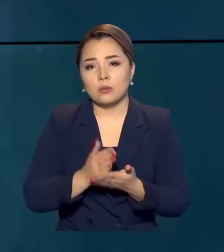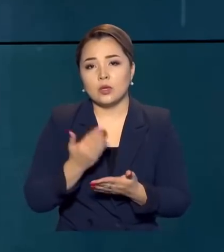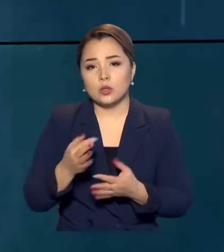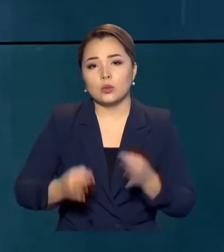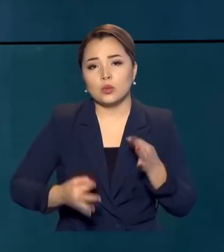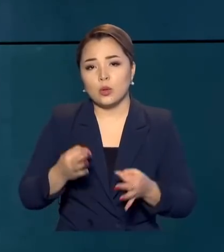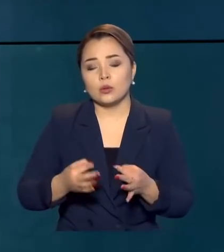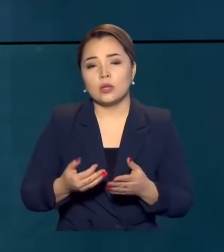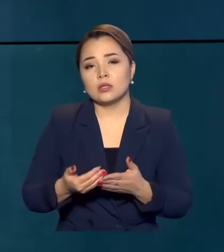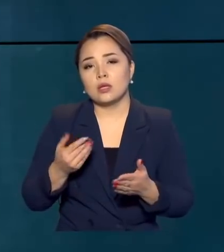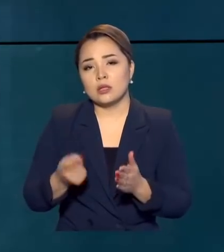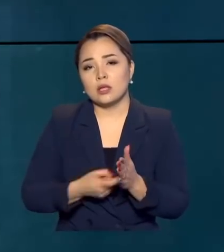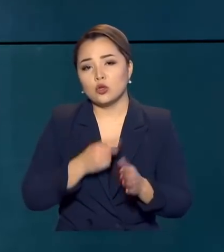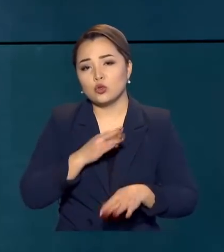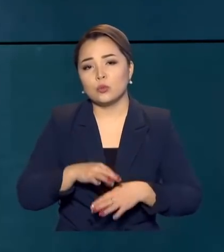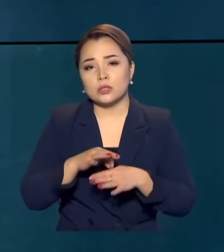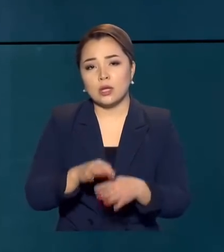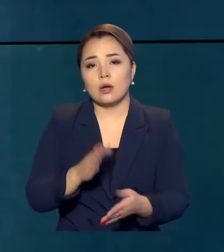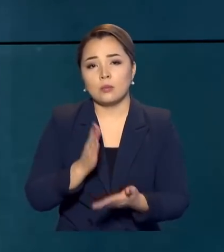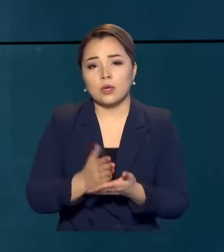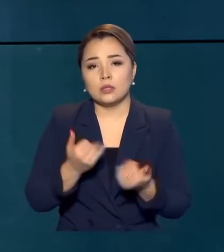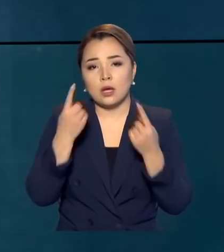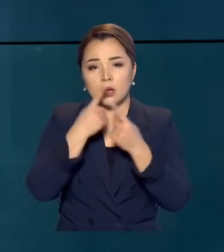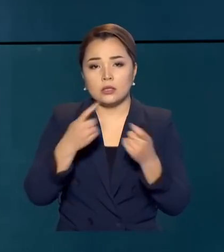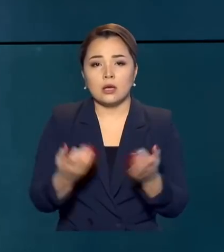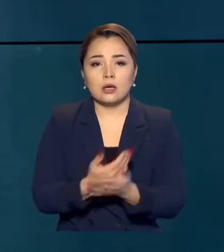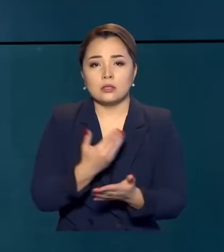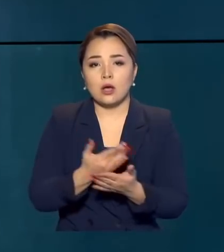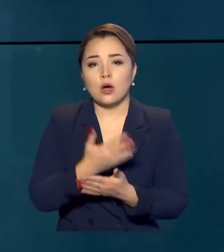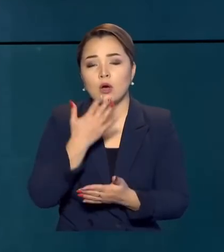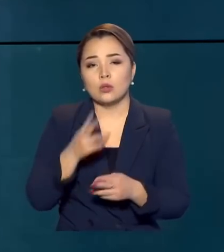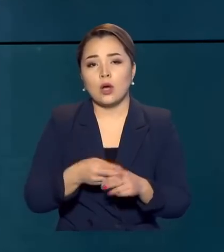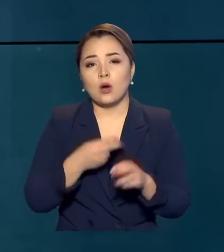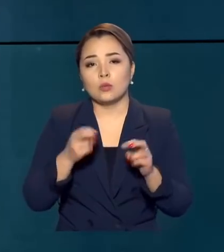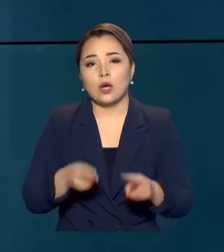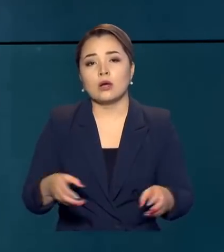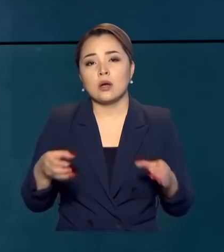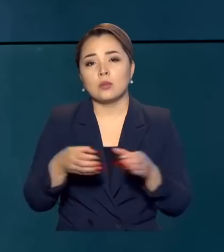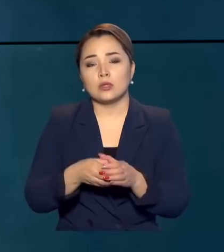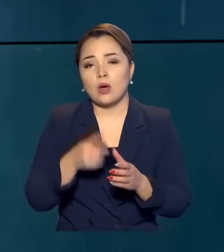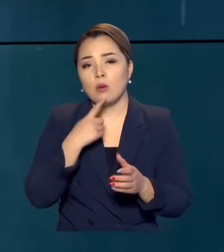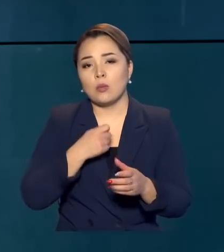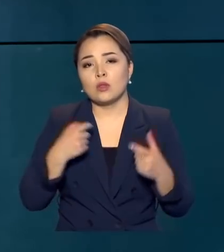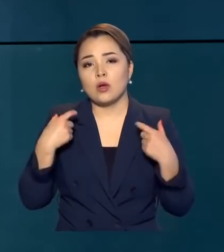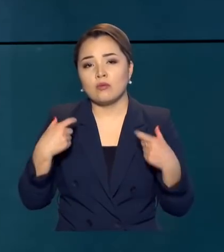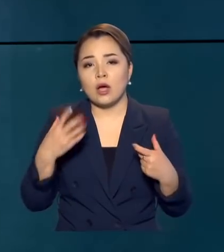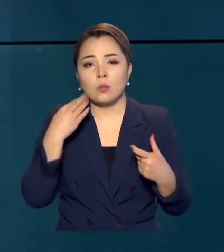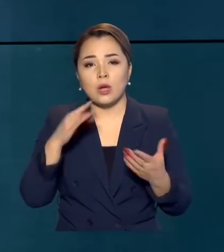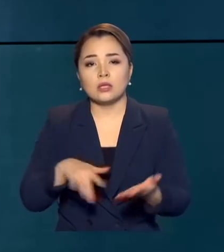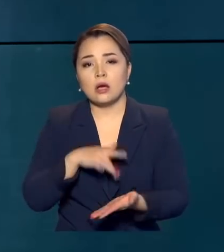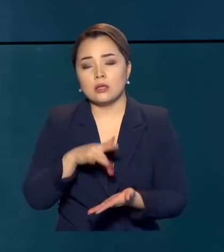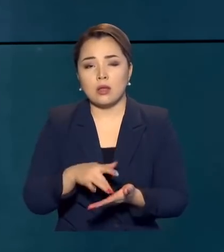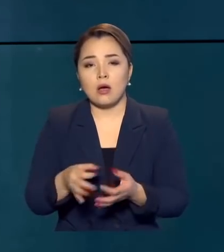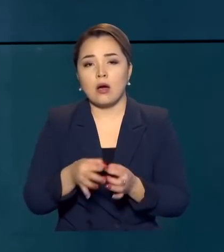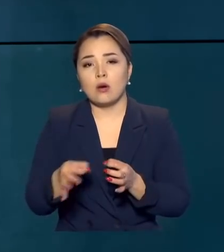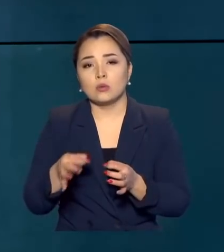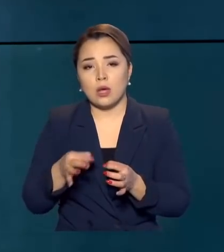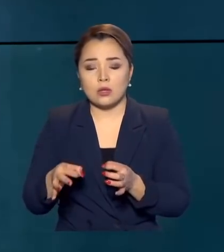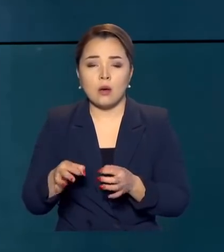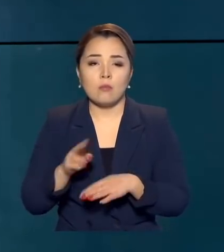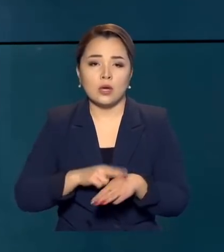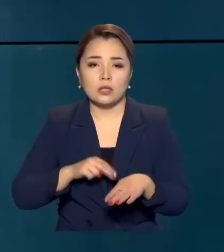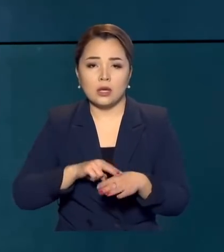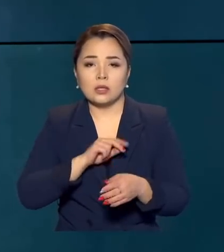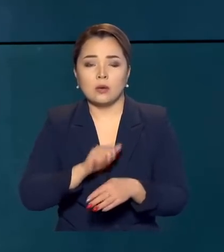дейінгі тергеу амалдары жүріп жатыр. Сондай-ақ ақпарат құралдарында Ұлттық қауіпсіздік комитетінің полковнигі мен Алматы қаласындағы аудандық полиция